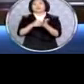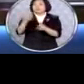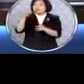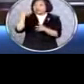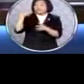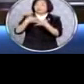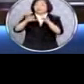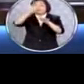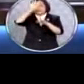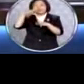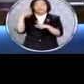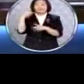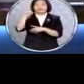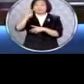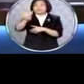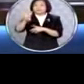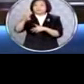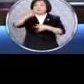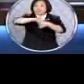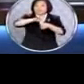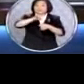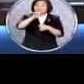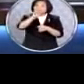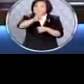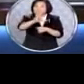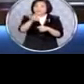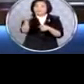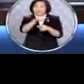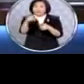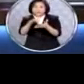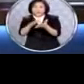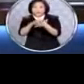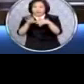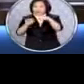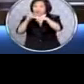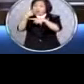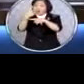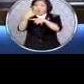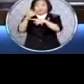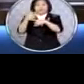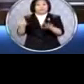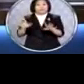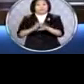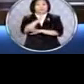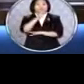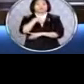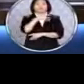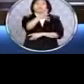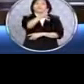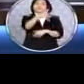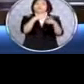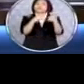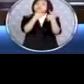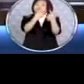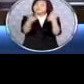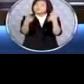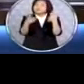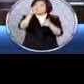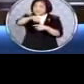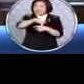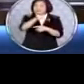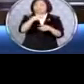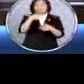从14000到17000，这是增加了20多%，在这样的一个绩效下，你怎么达到633？你要不要放弃这个承诺？